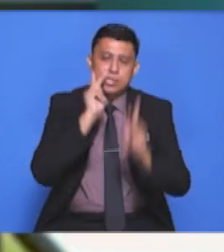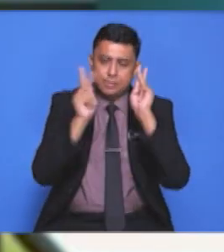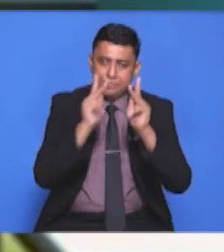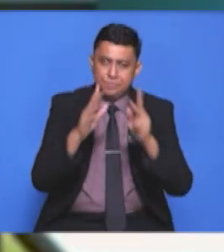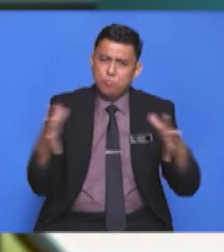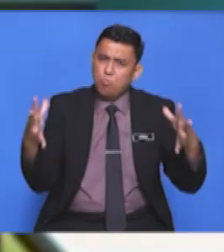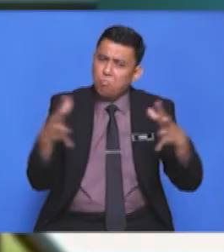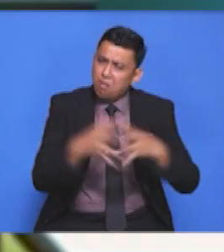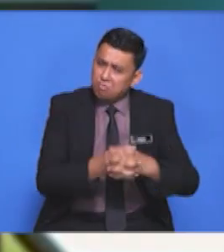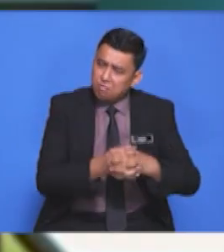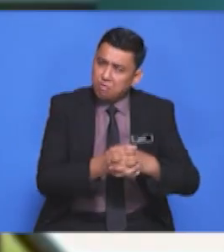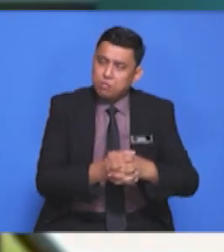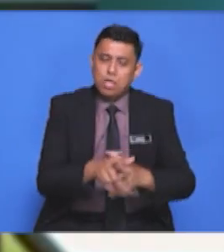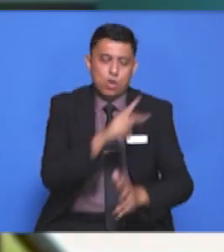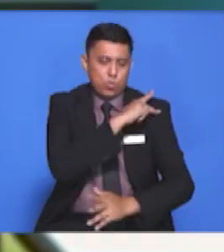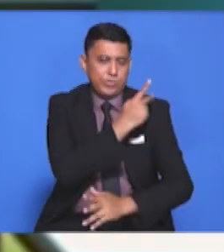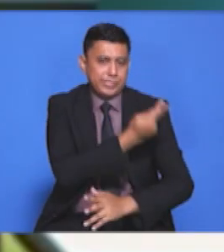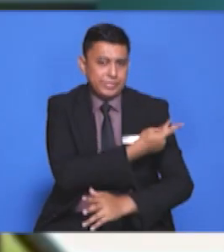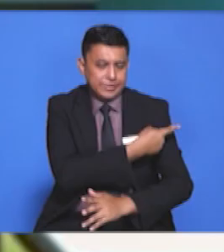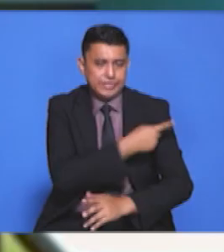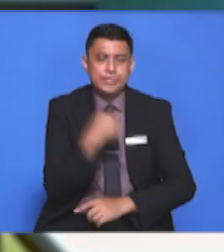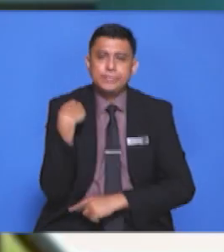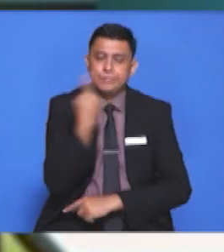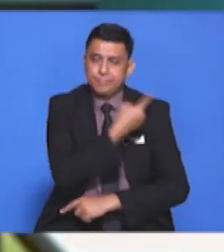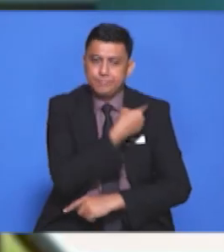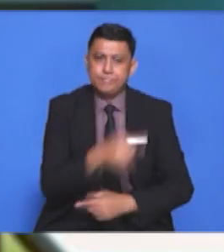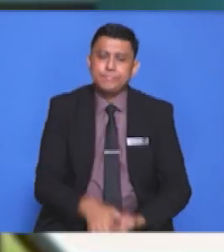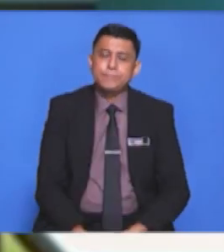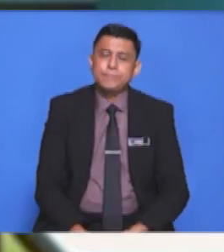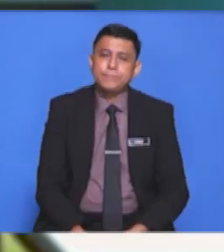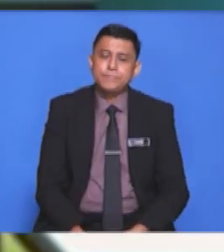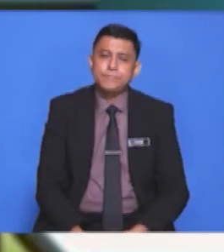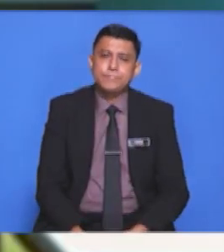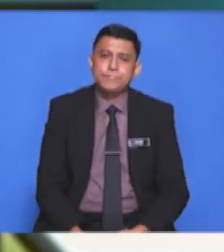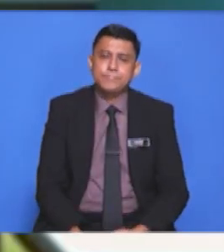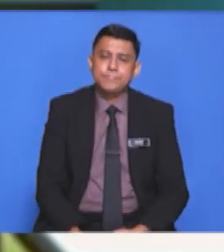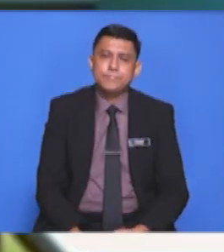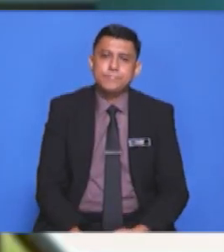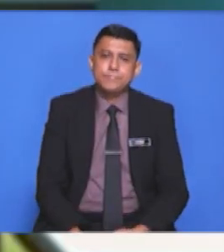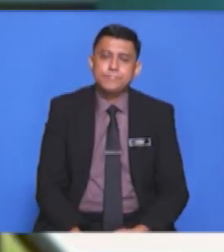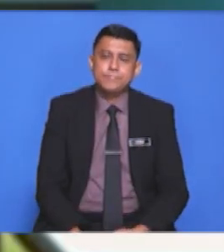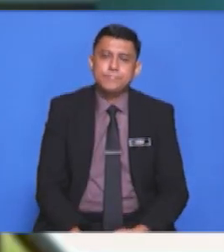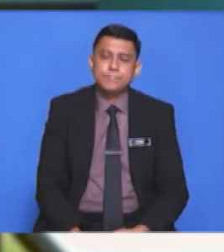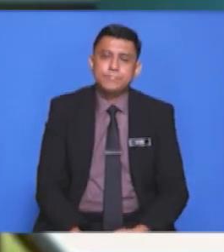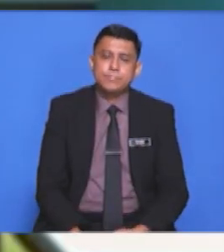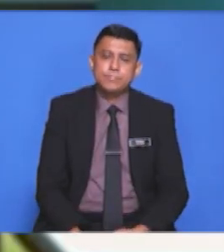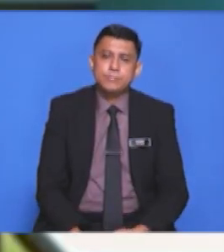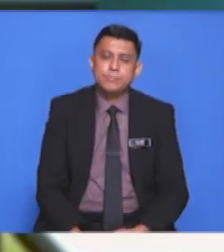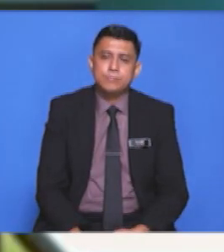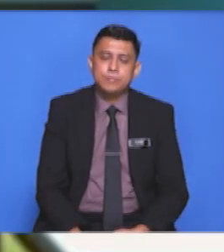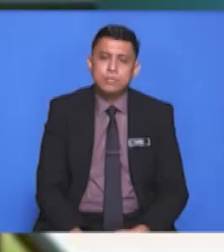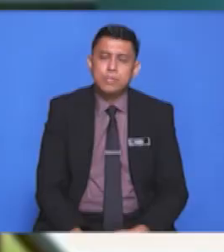memantapkan penguasaan bahasa kita ayo murid-murid kita berkenalan